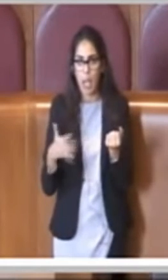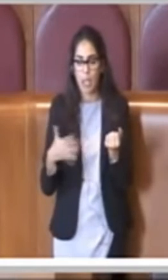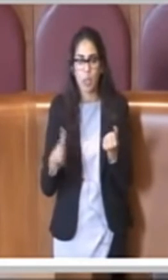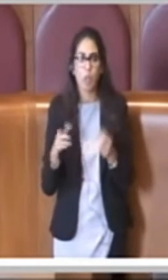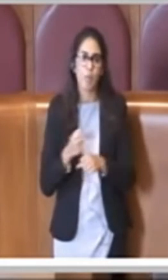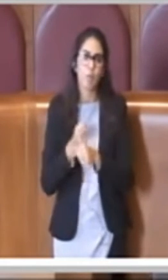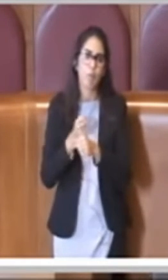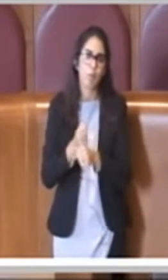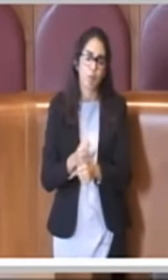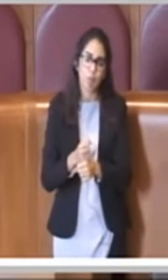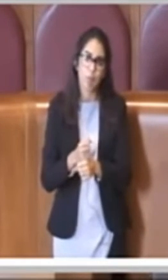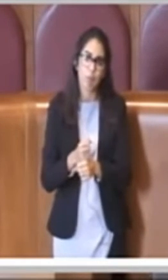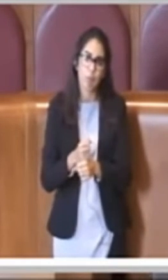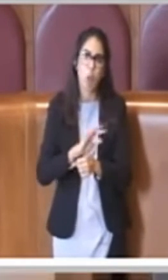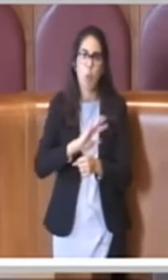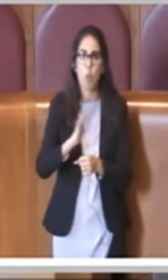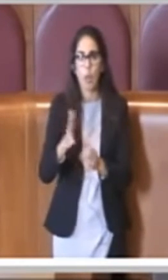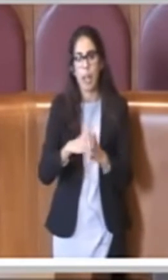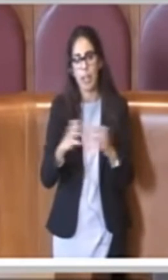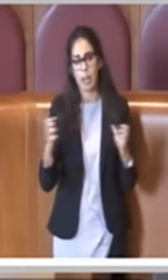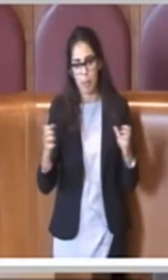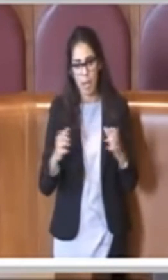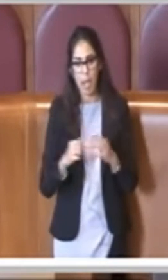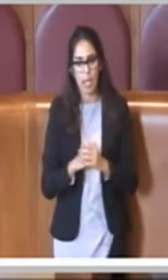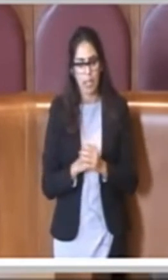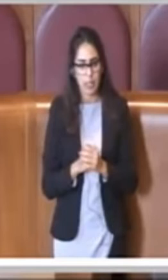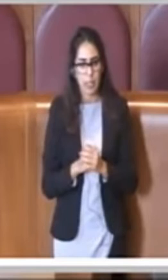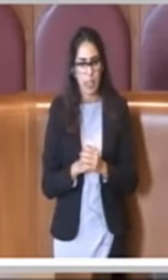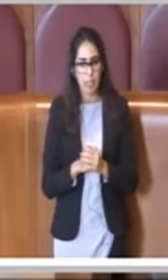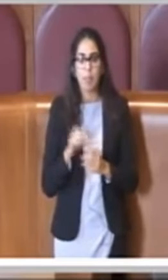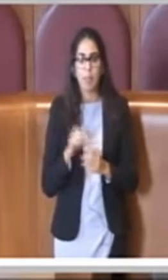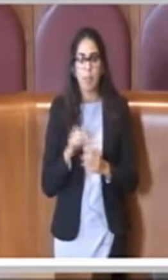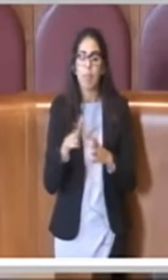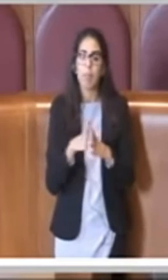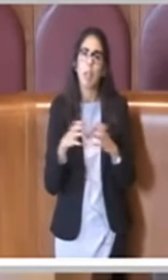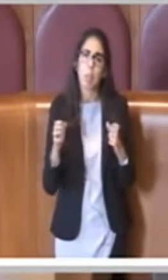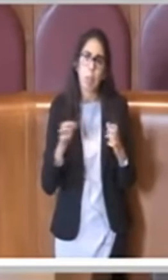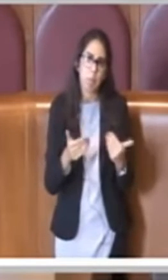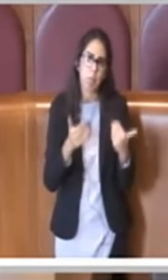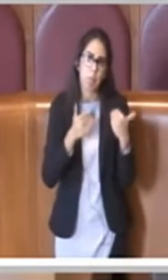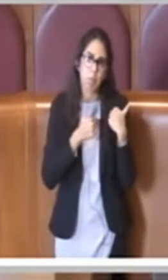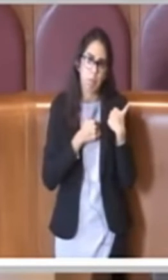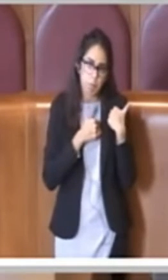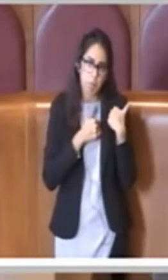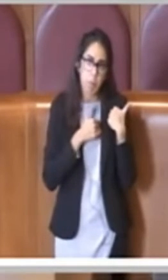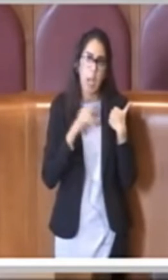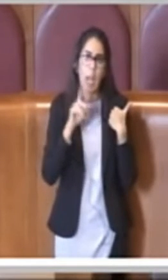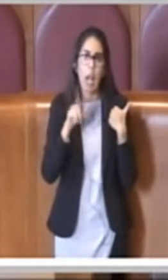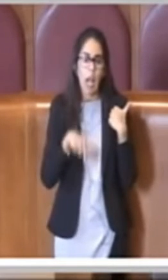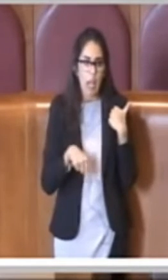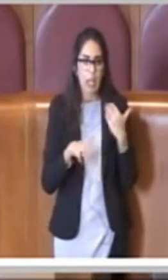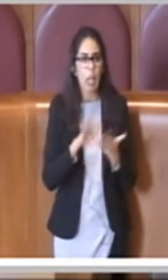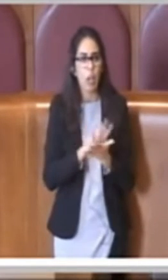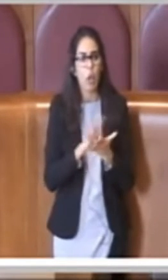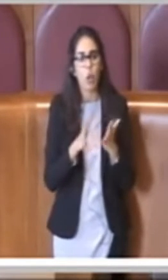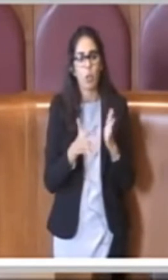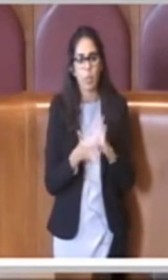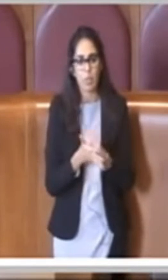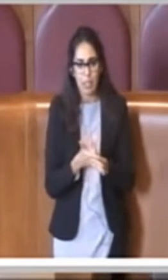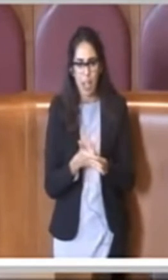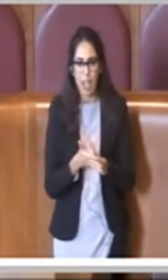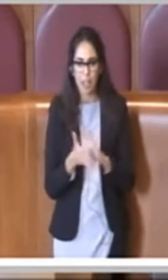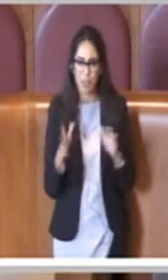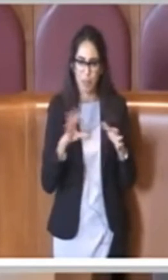ad un'altra, impresa che appunto ha preso in carico, tra gli altri, il contratto con il Comune di